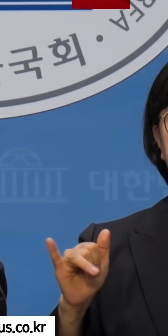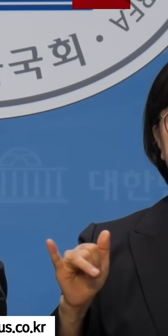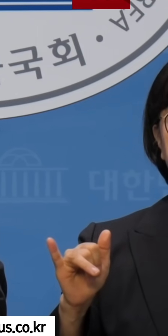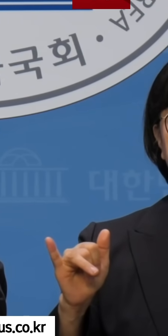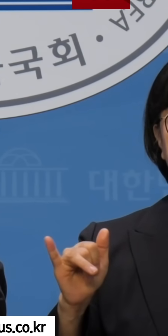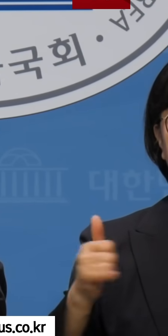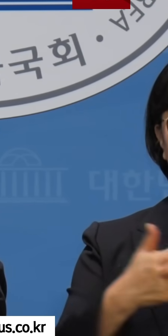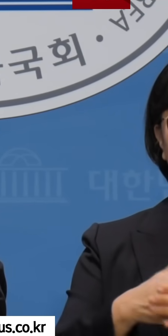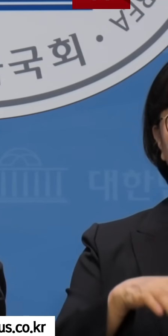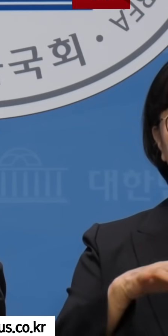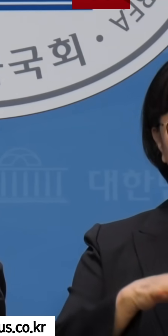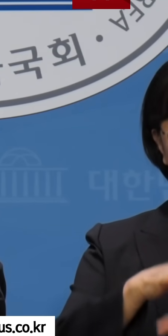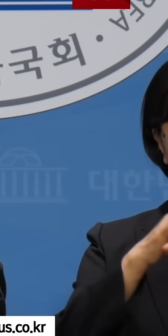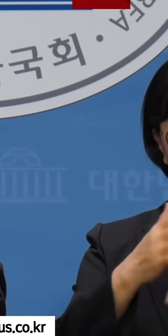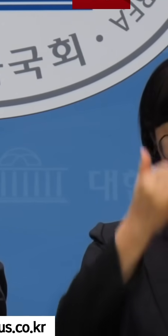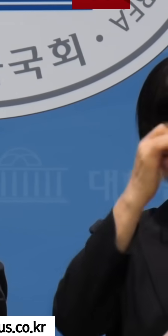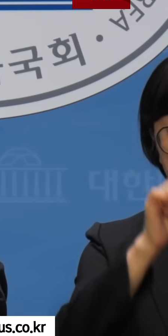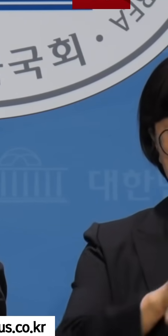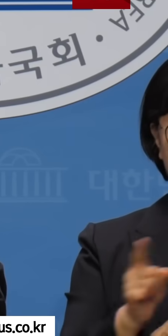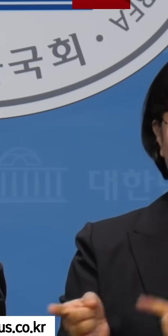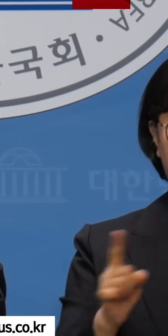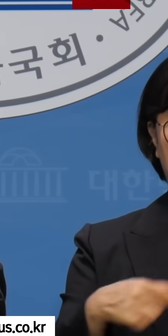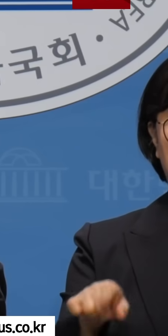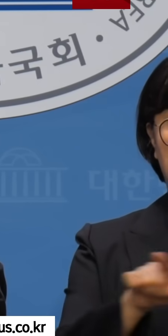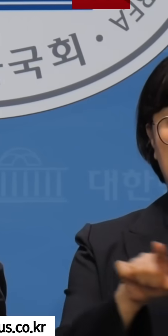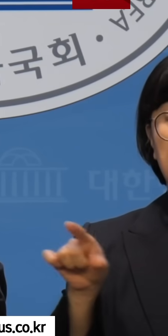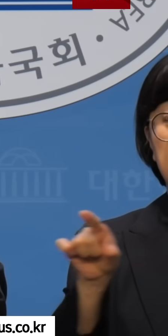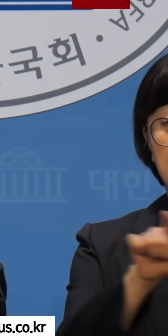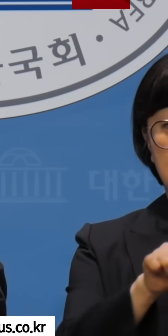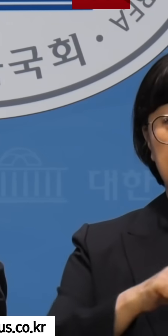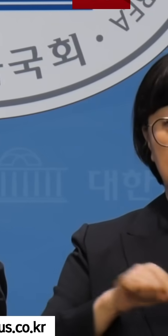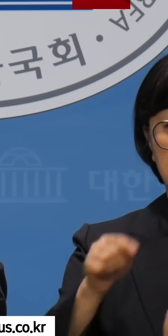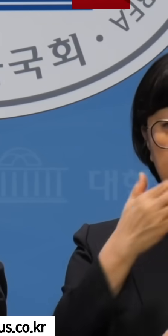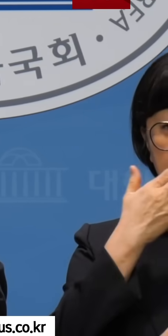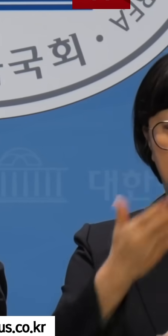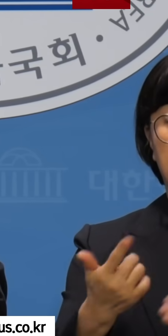세력, 실종된 도덕성을 회복하고 신뢰 정치를